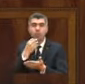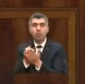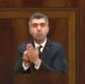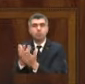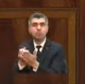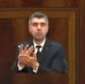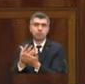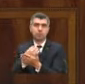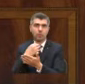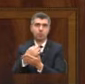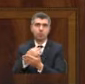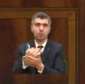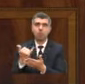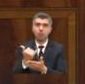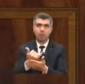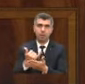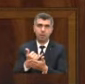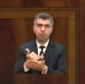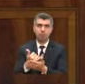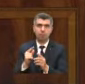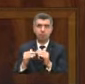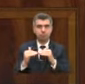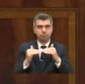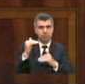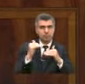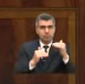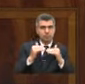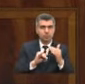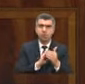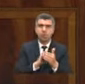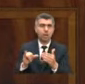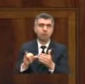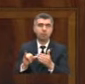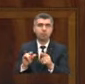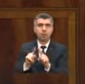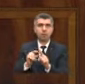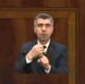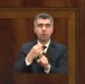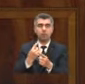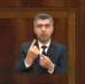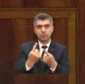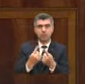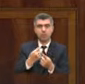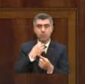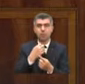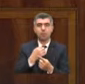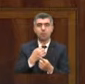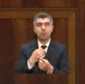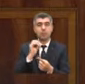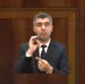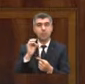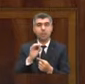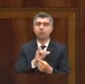الثقة ضعاف. احنا ما كنديروش هنا المزايدات، ما خاش هاد الورش يخضع للمزايدات وما خص حتى واحد يركب